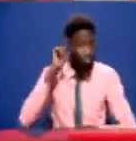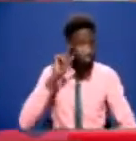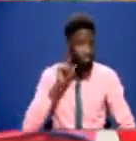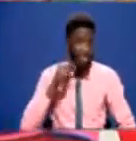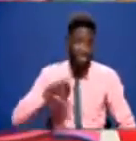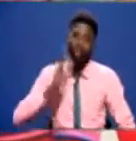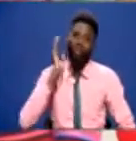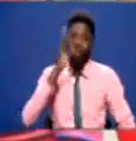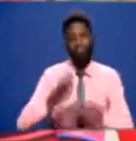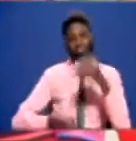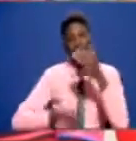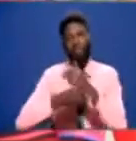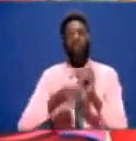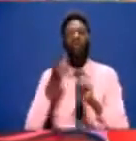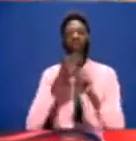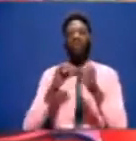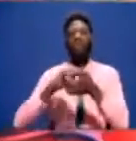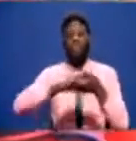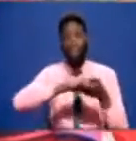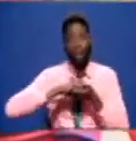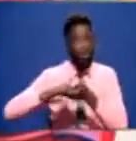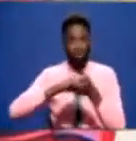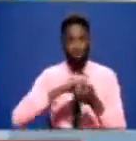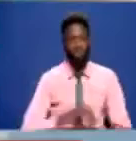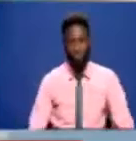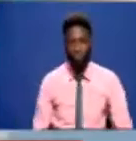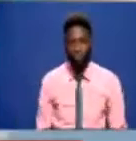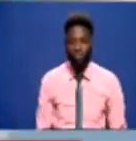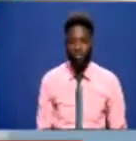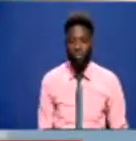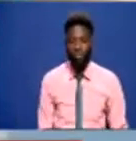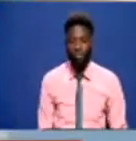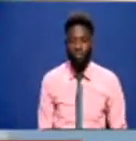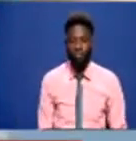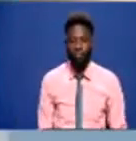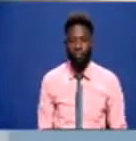husika. Ligi kuu ya